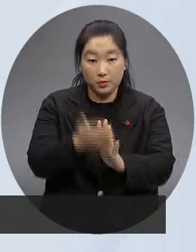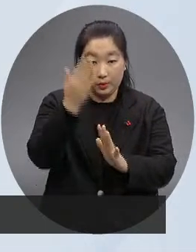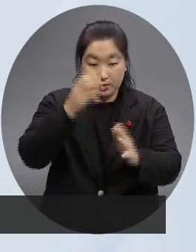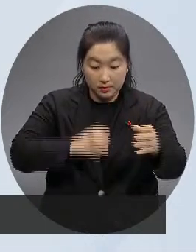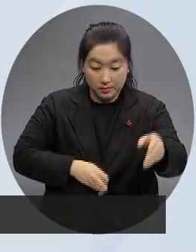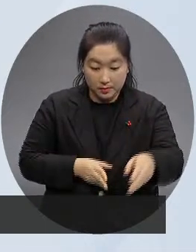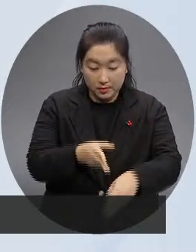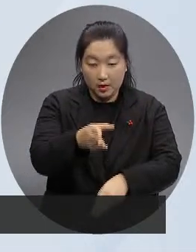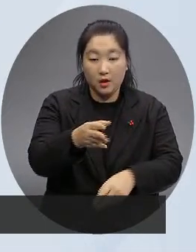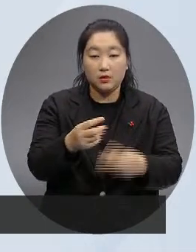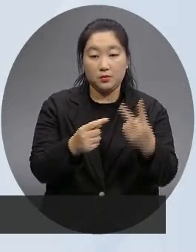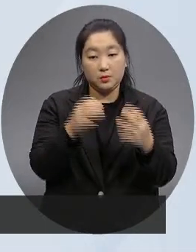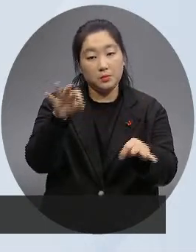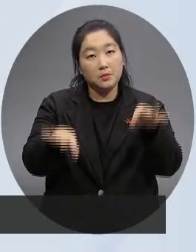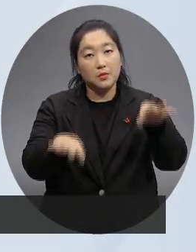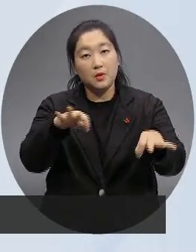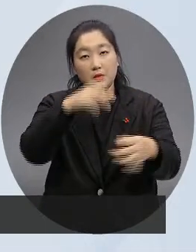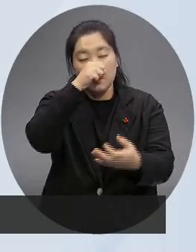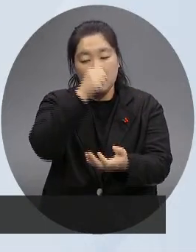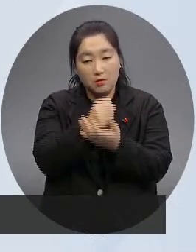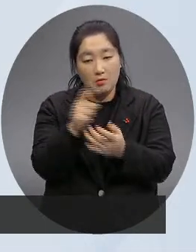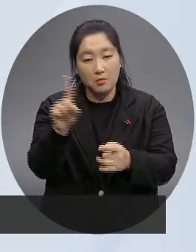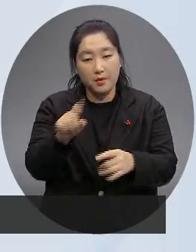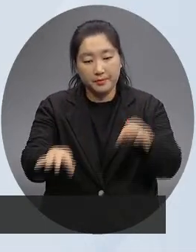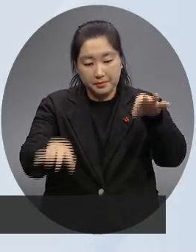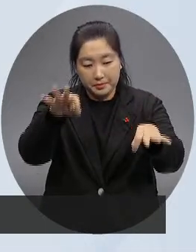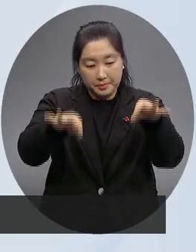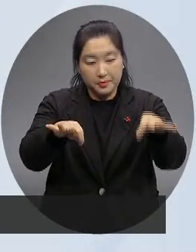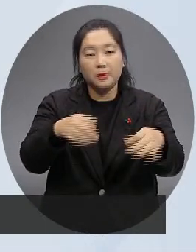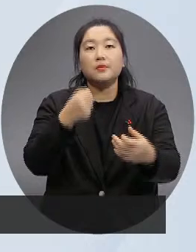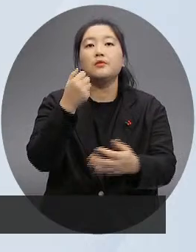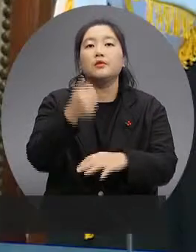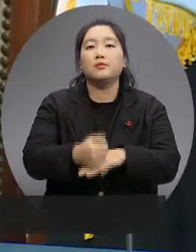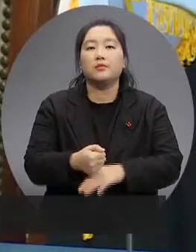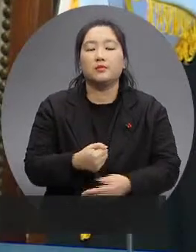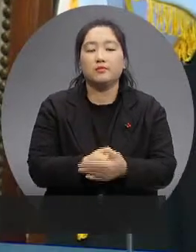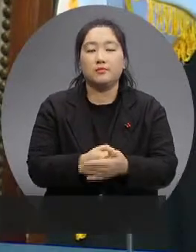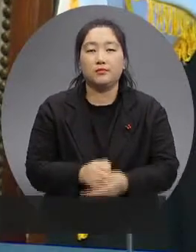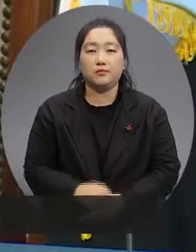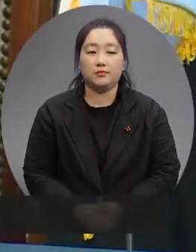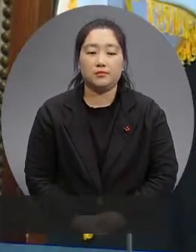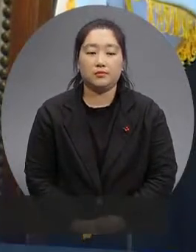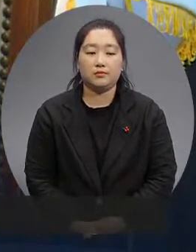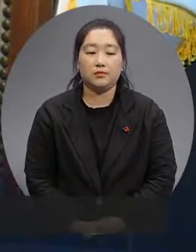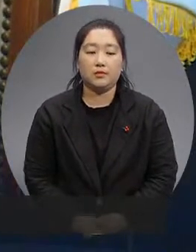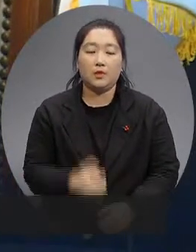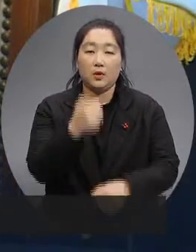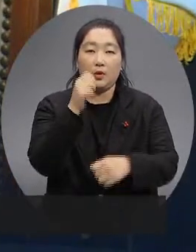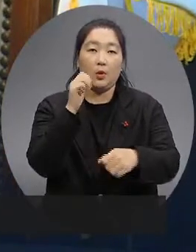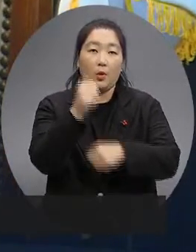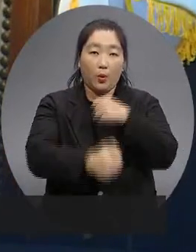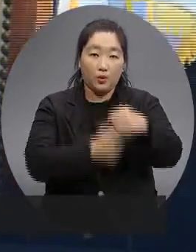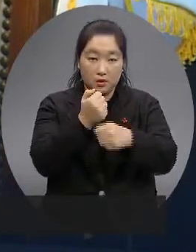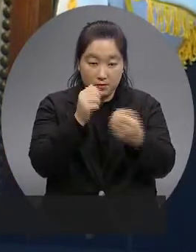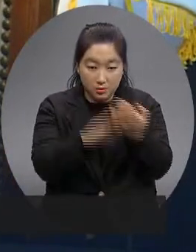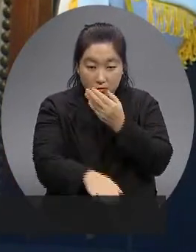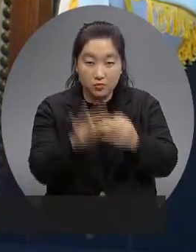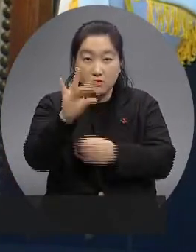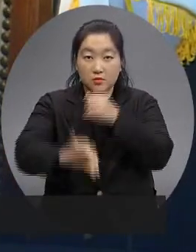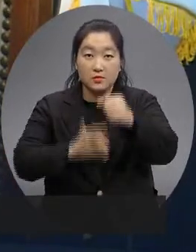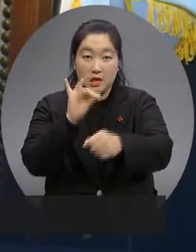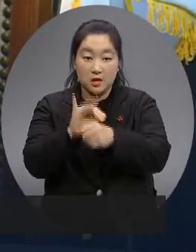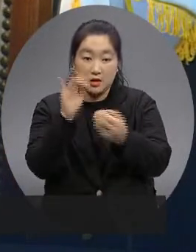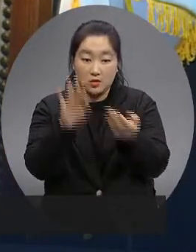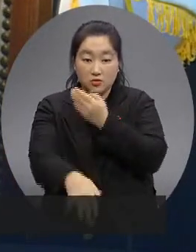둘 중 최저간을 최종 선택하는 방식입니다. 50년, 100년을 내다보면서